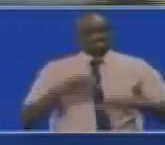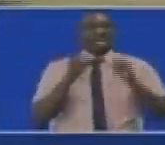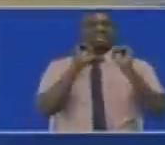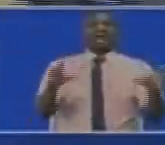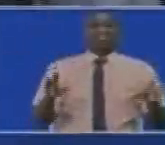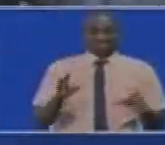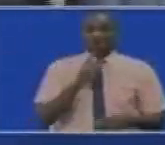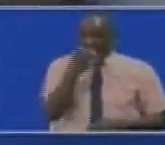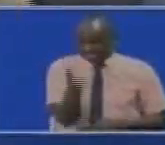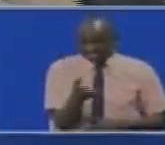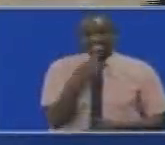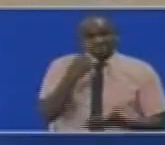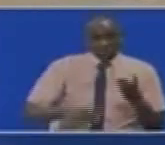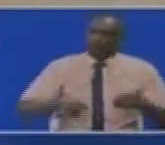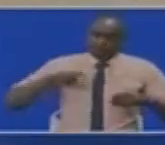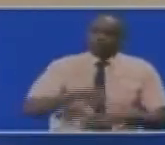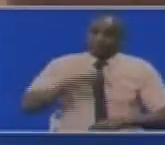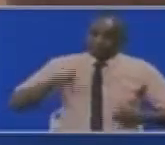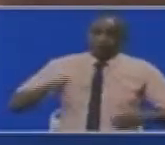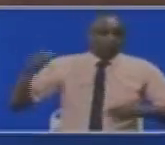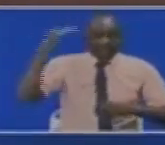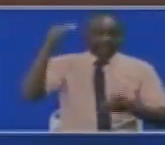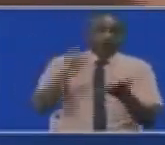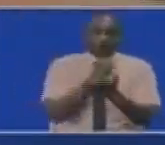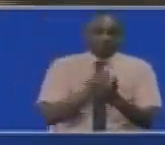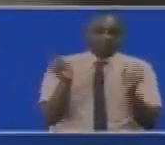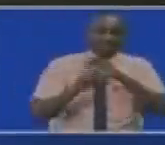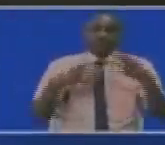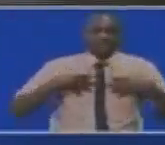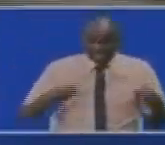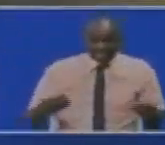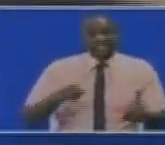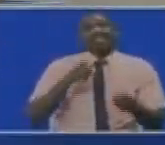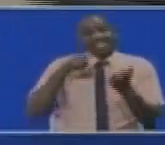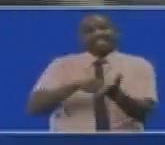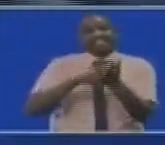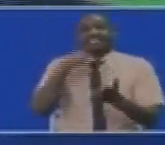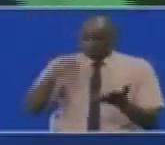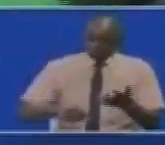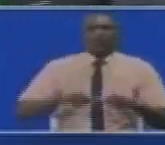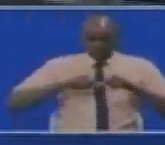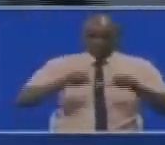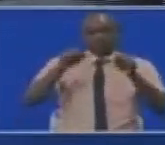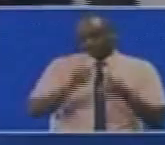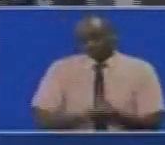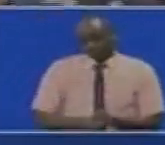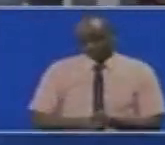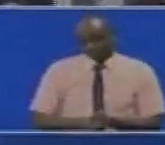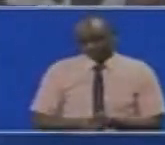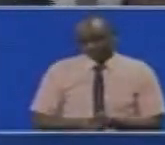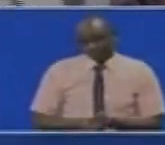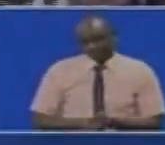hiyo, huku akifululiza hadi kwenye makao makuu ya Wizara ya Afya walikosisitiza msimamo wao.